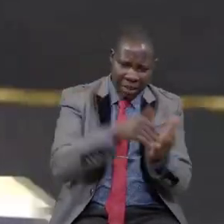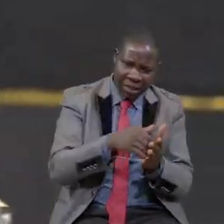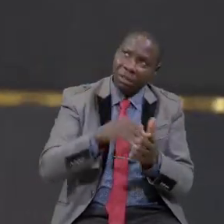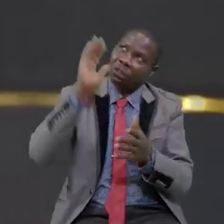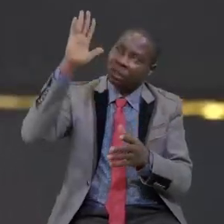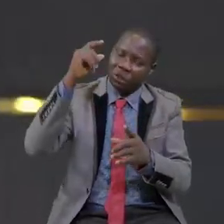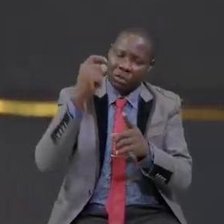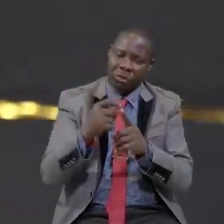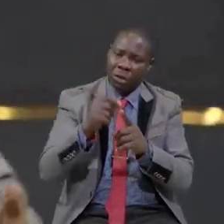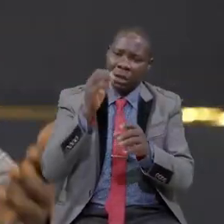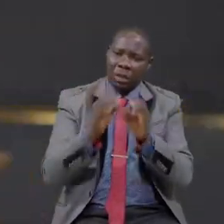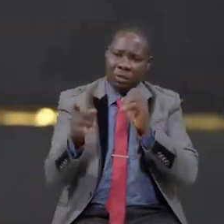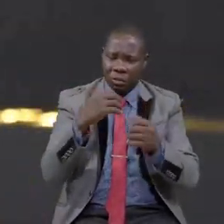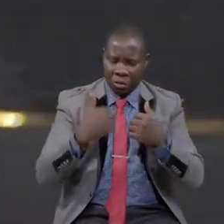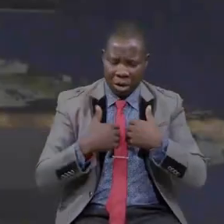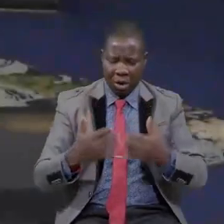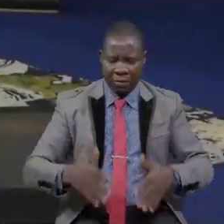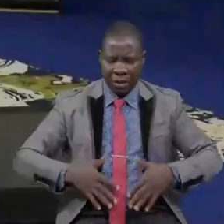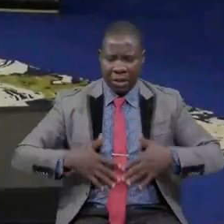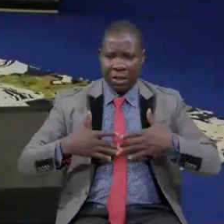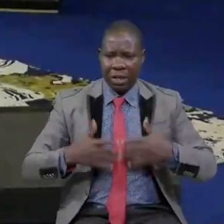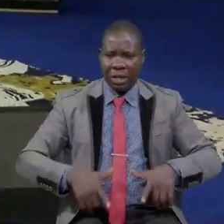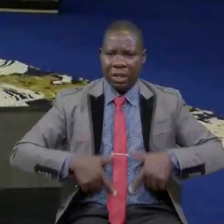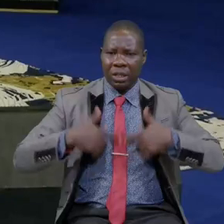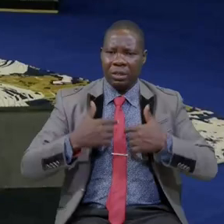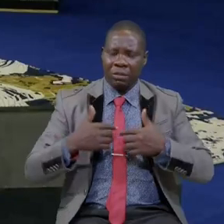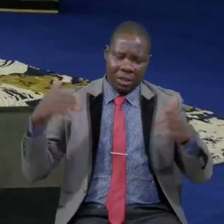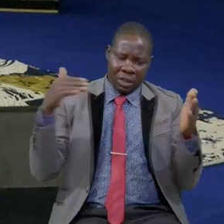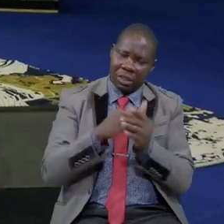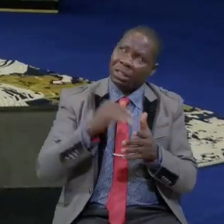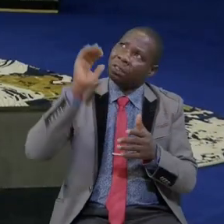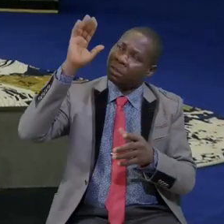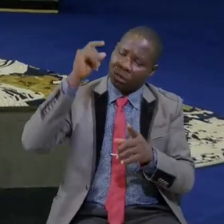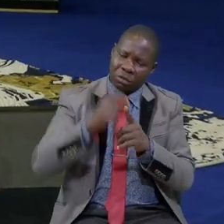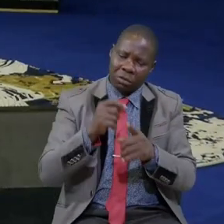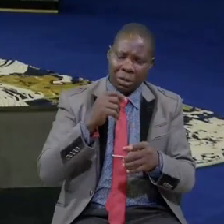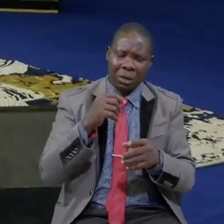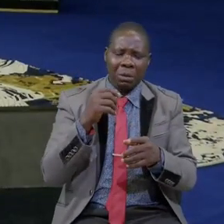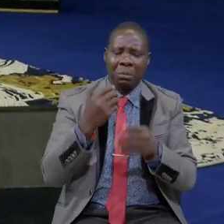mené ta vie contrairement à sa parole, que je le mentionne ou pas,